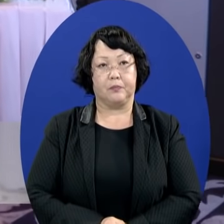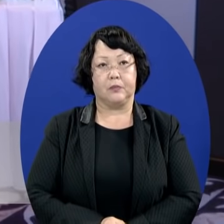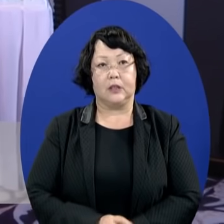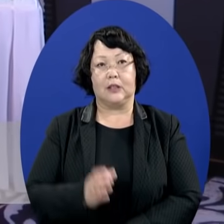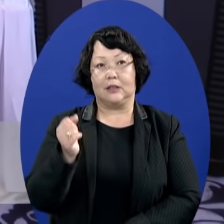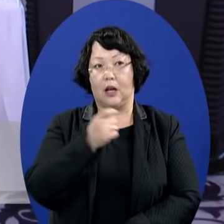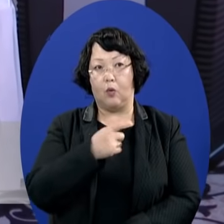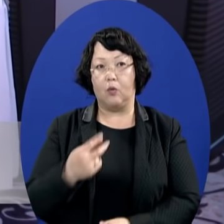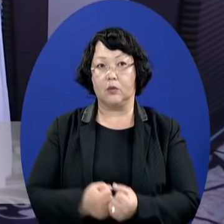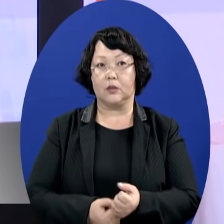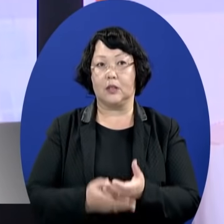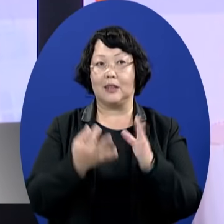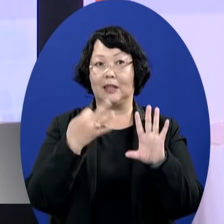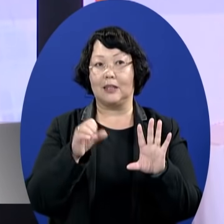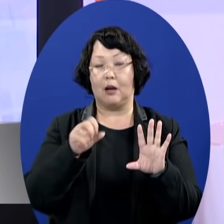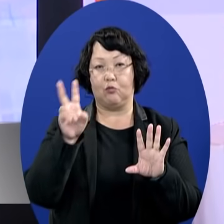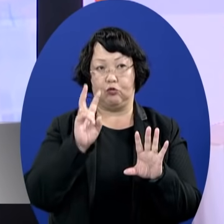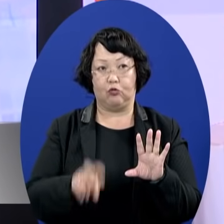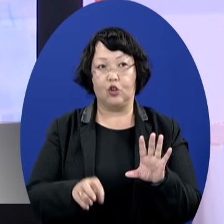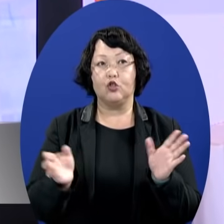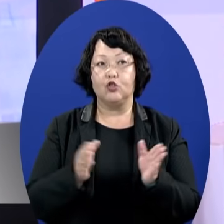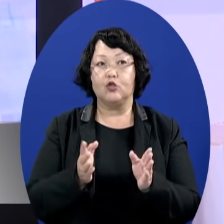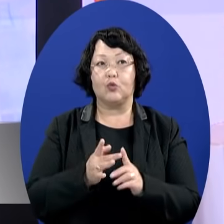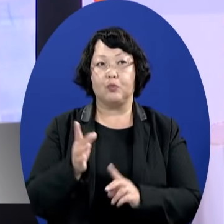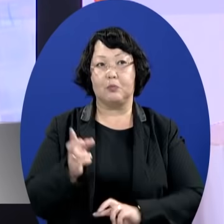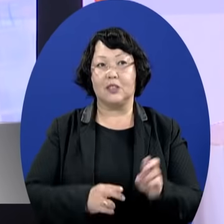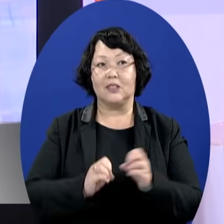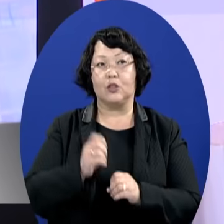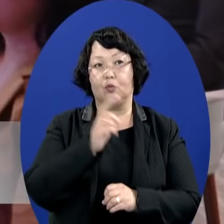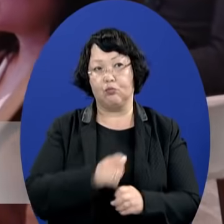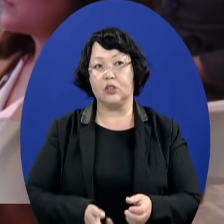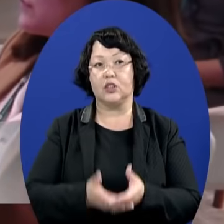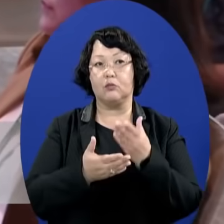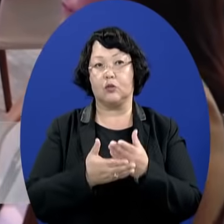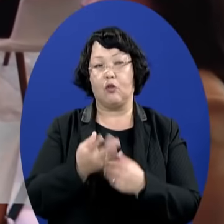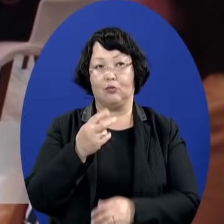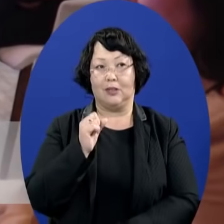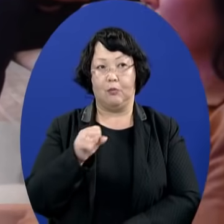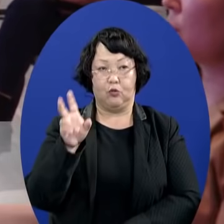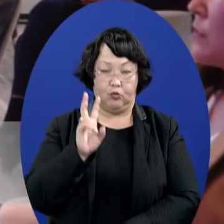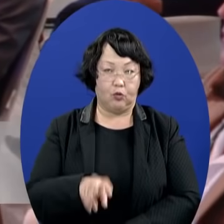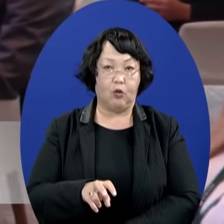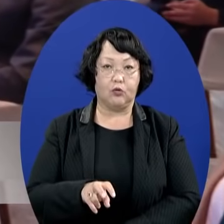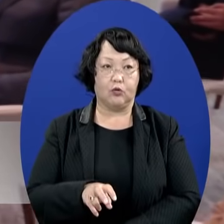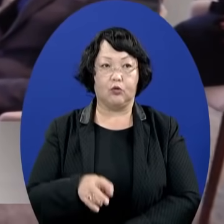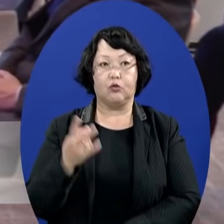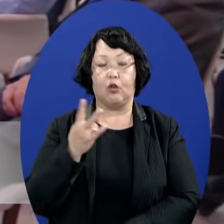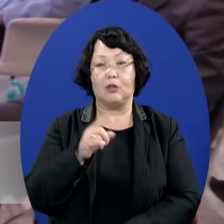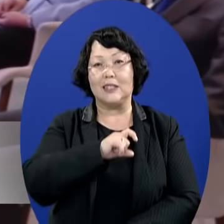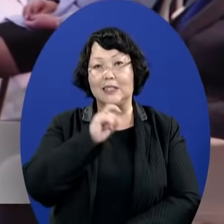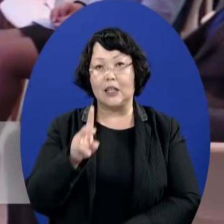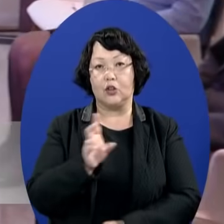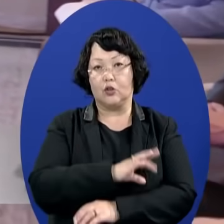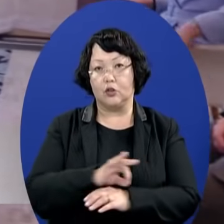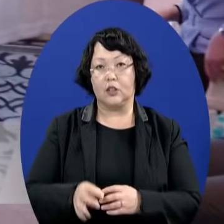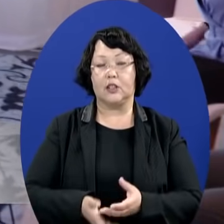Энэхүү санхүүжилтийн 80 сая амрикийн долларыг жижиг дунд бизнес эрхлэгчдийг дэмжихэд 20 сая амрикийн долларыг нь ногоон зээл